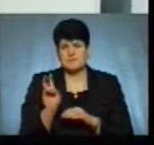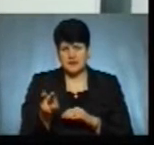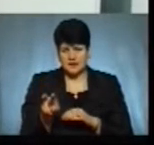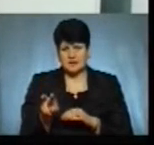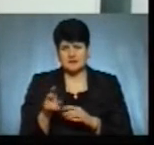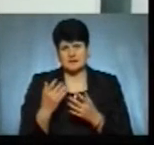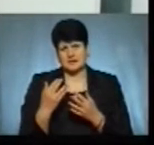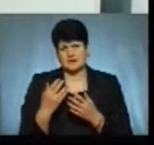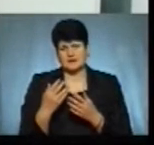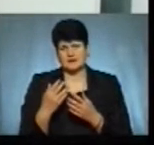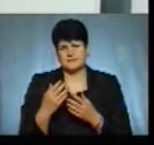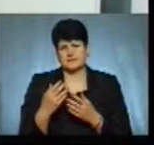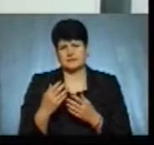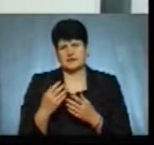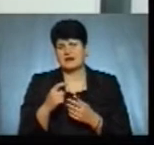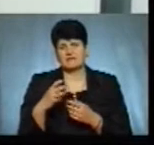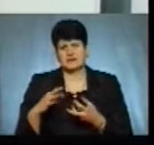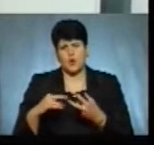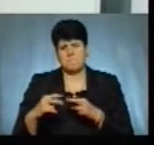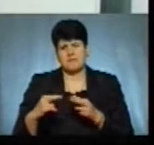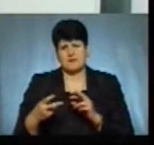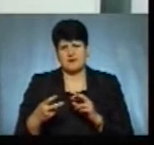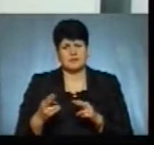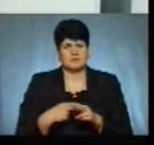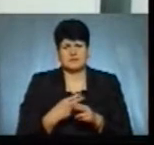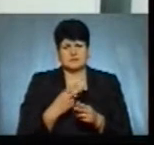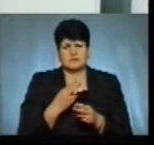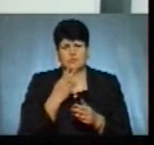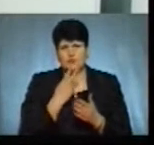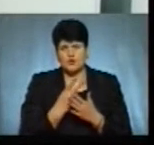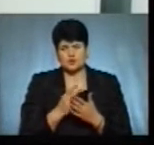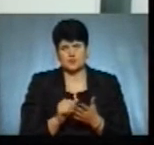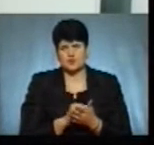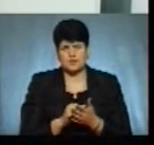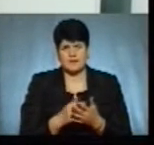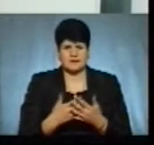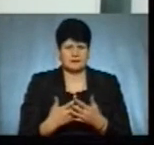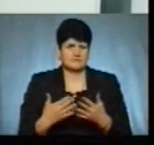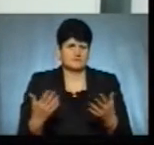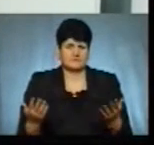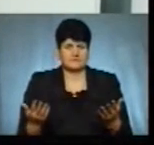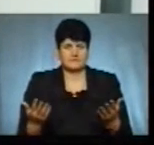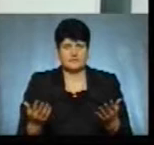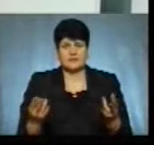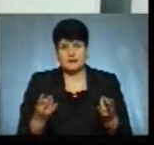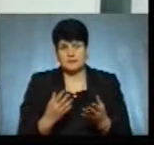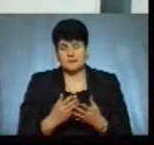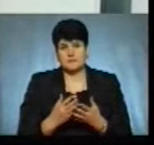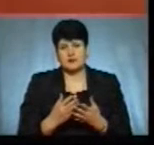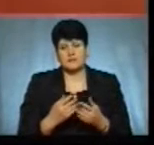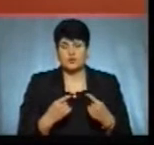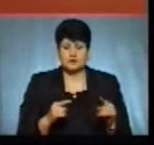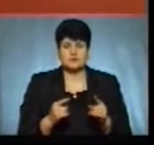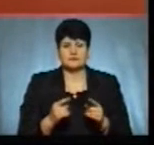обміняти без відкриття рахунку, навіть без показу документів, якщо сума невелика. Ну, а так, відповідно, треба мати рахунок в банку.